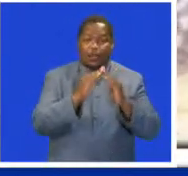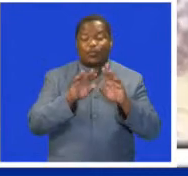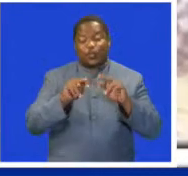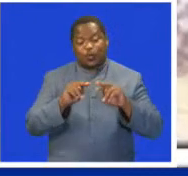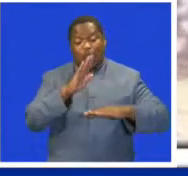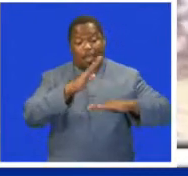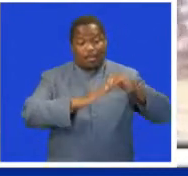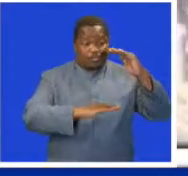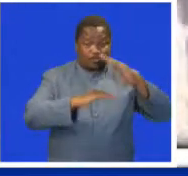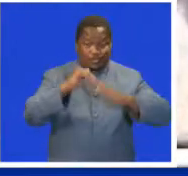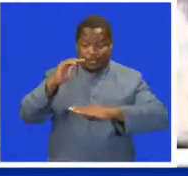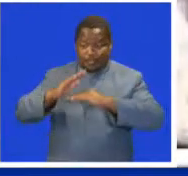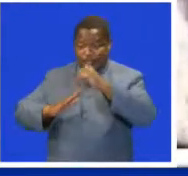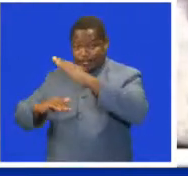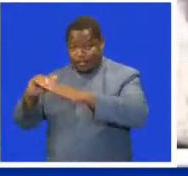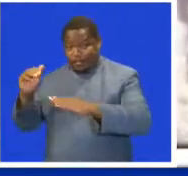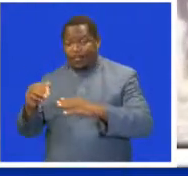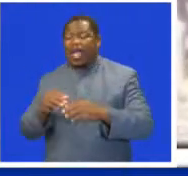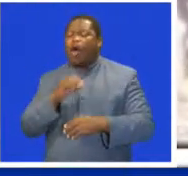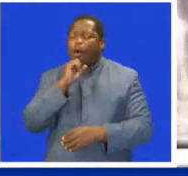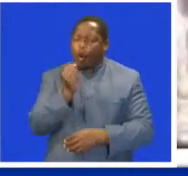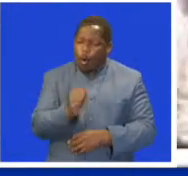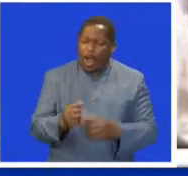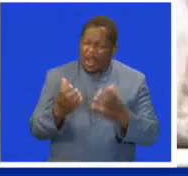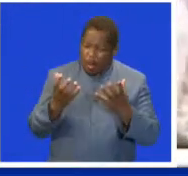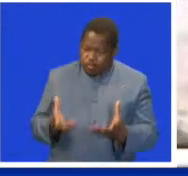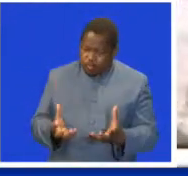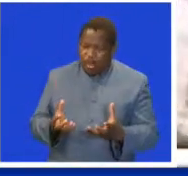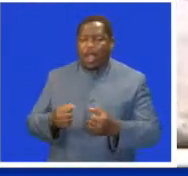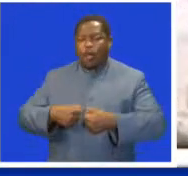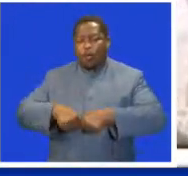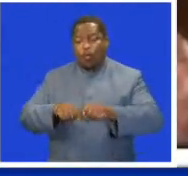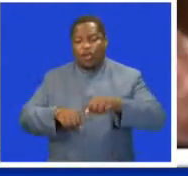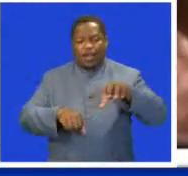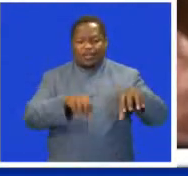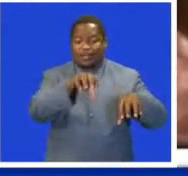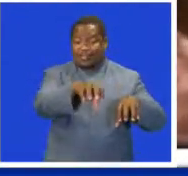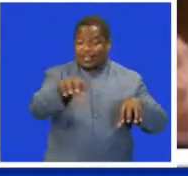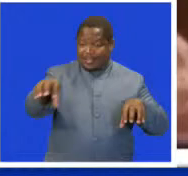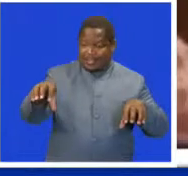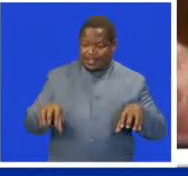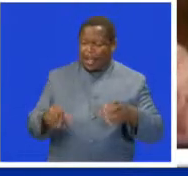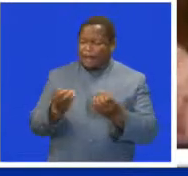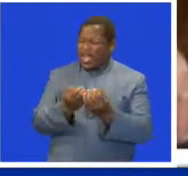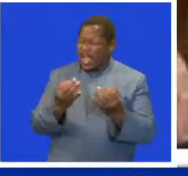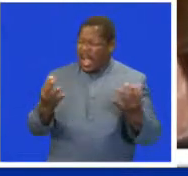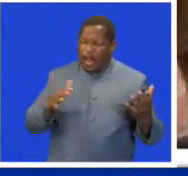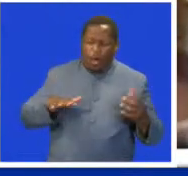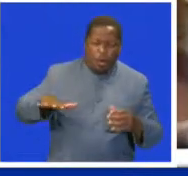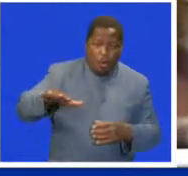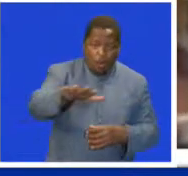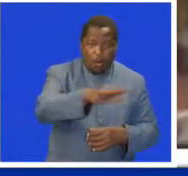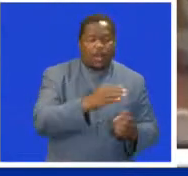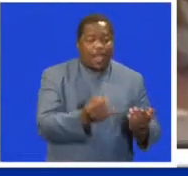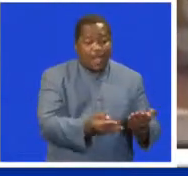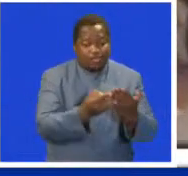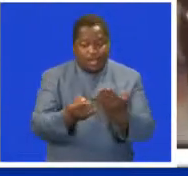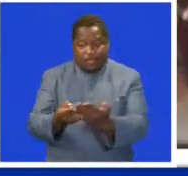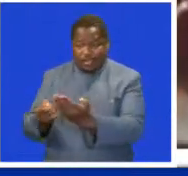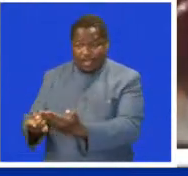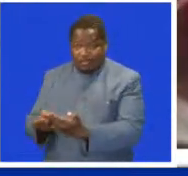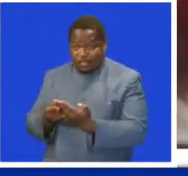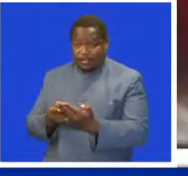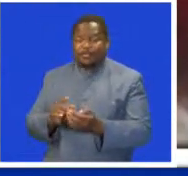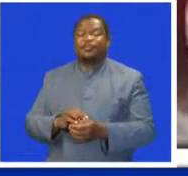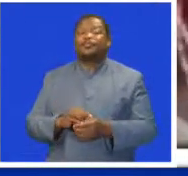kuto tonke tinkundla televe laseSwatini kanti ke silitholile lithuba lekuthi sikhulumisane naye isihlalo walomsebenzi lekulunga leParliament lenkundla la